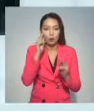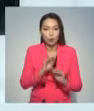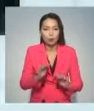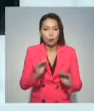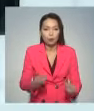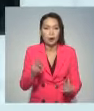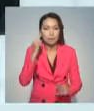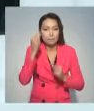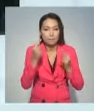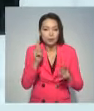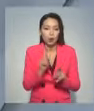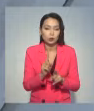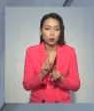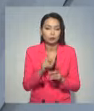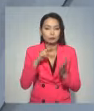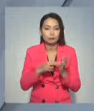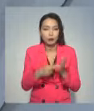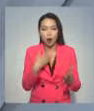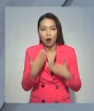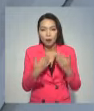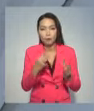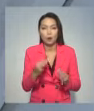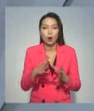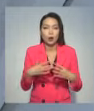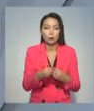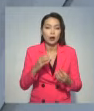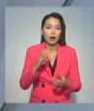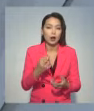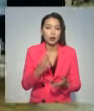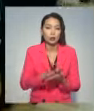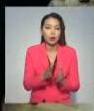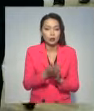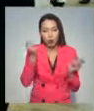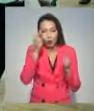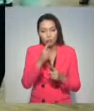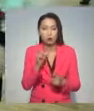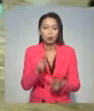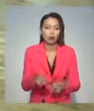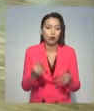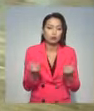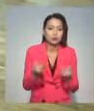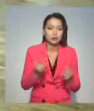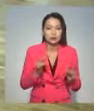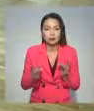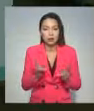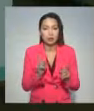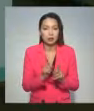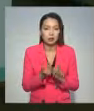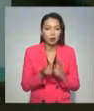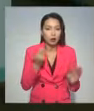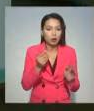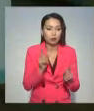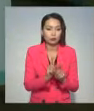портретін жасау, отбасының әлеуметтік жағдайын анықтау кезінде депрессияға немесе агрессияға бейім балаларды алдын ала